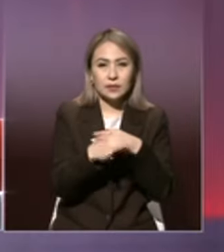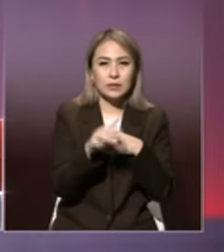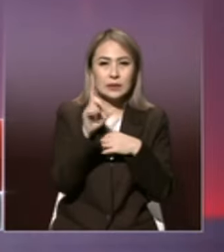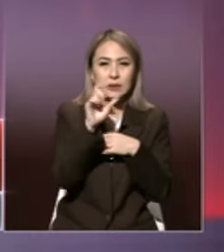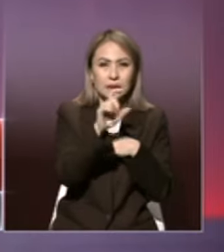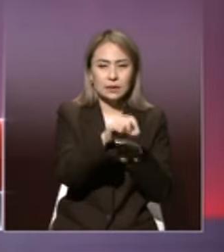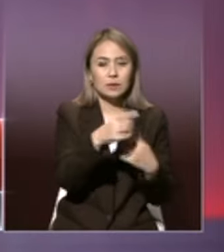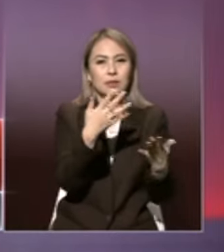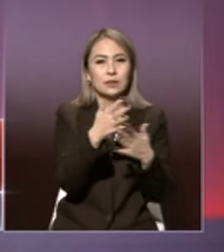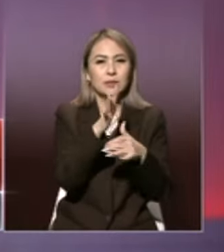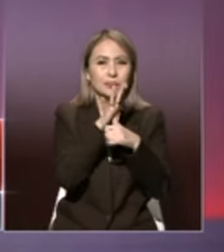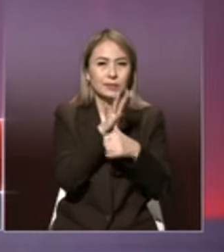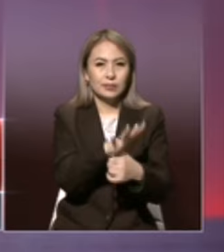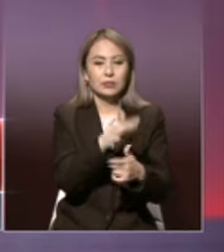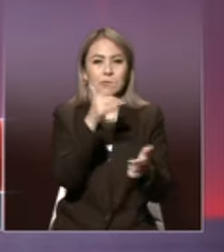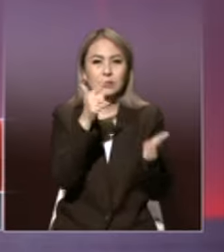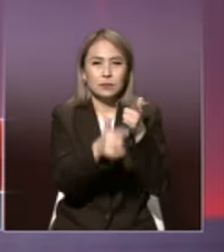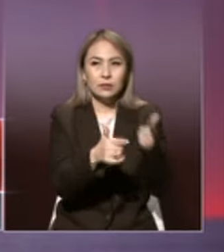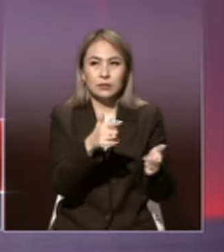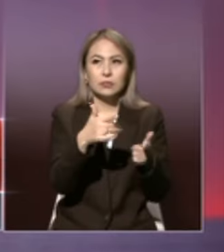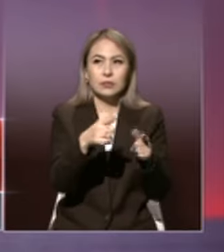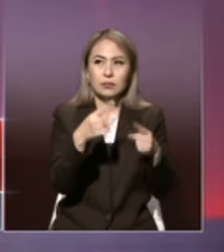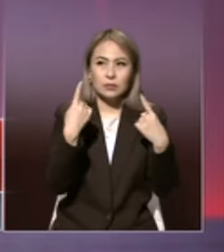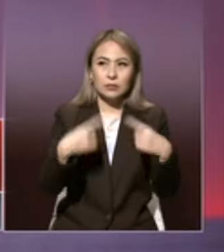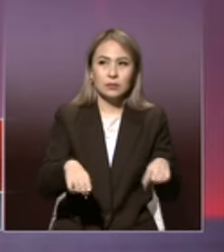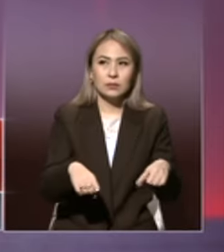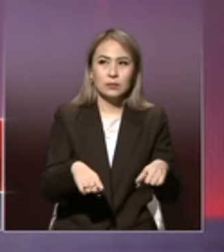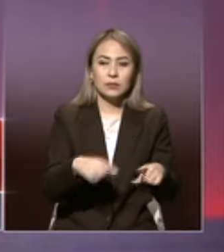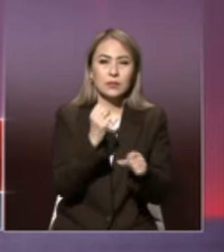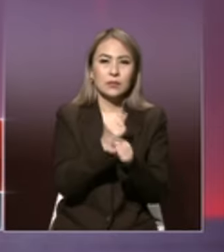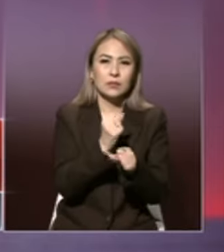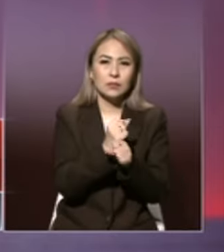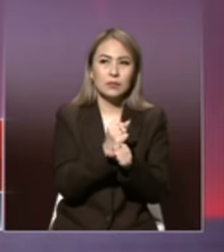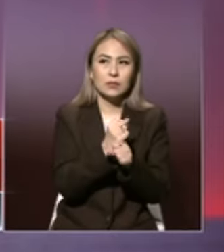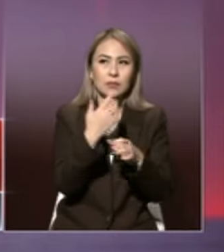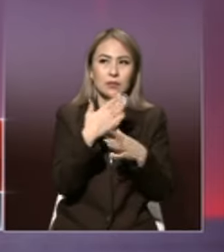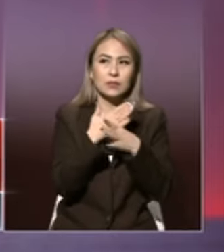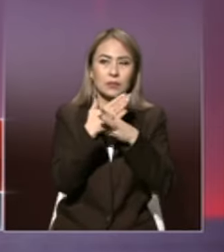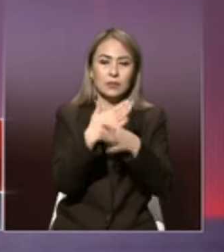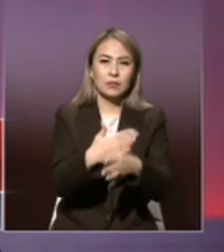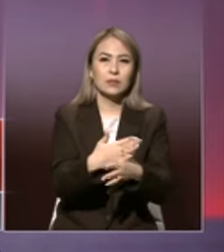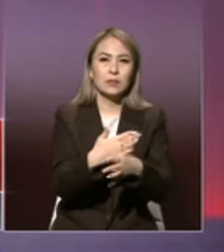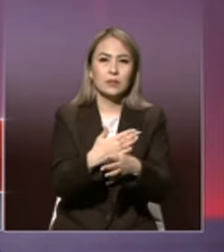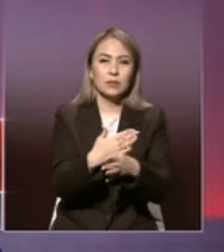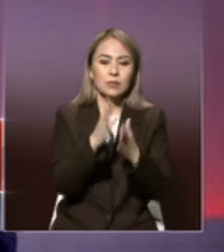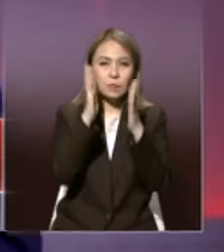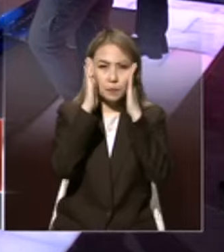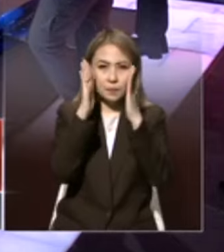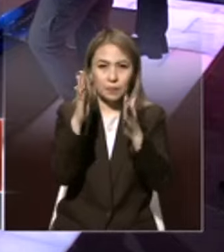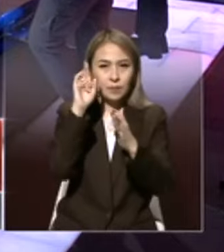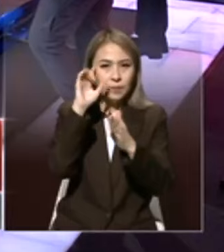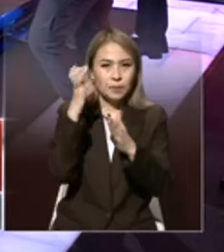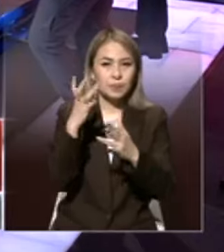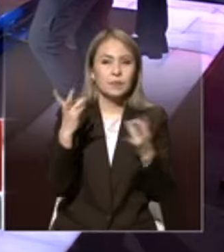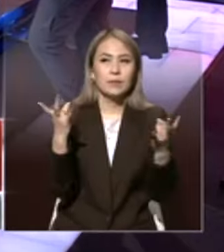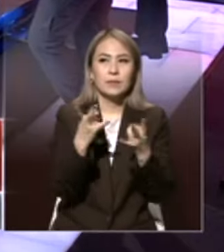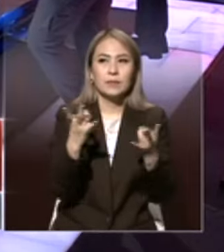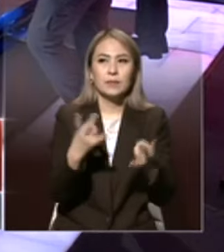тұрғыдан қарым-қатынас құра алмай жатыр десек, демек бұған жасалынатын көмек, жасалынатын шара психологиялық тұрғыдан болу